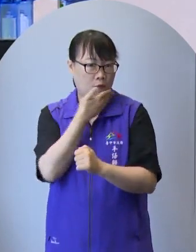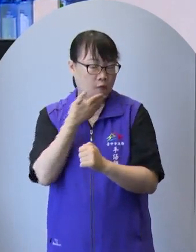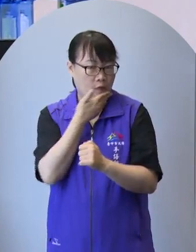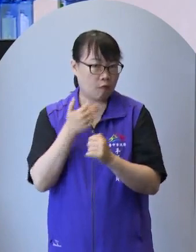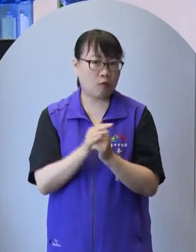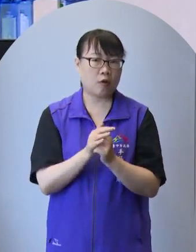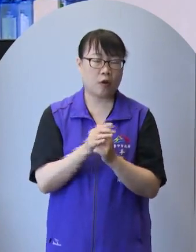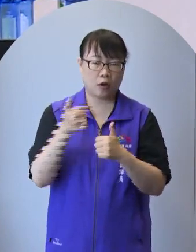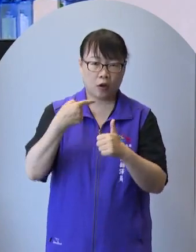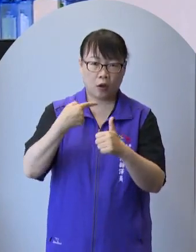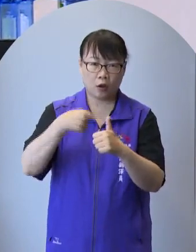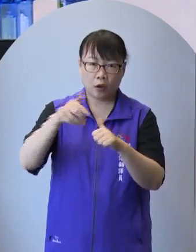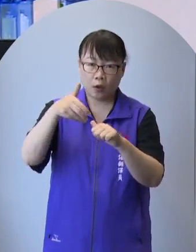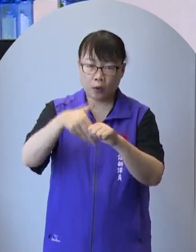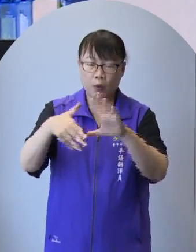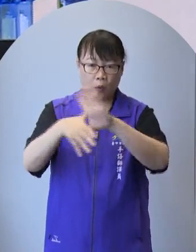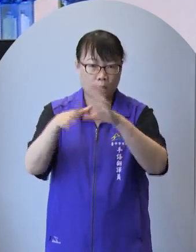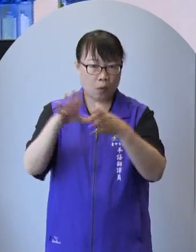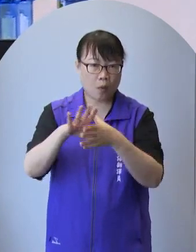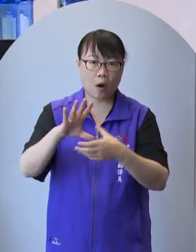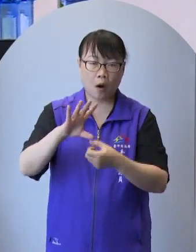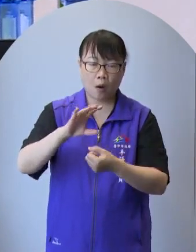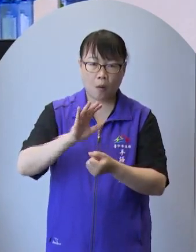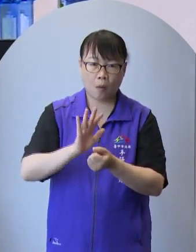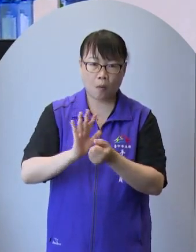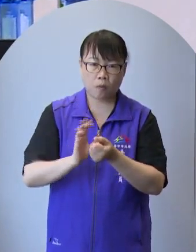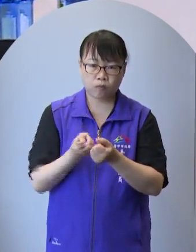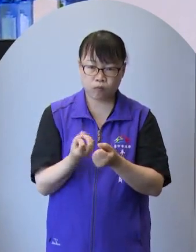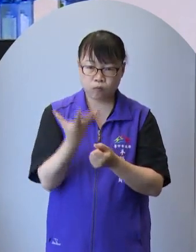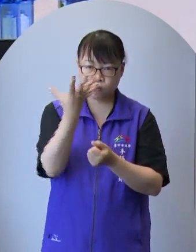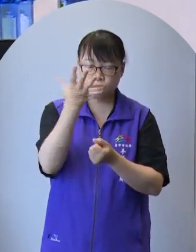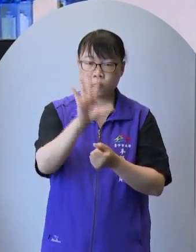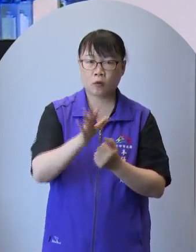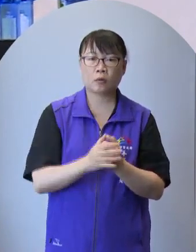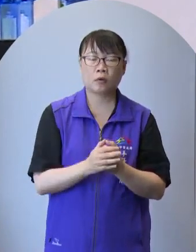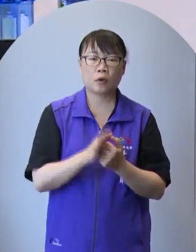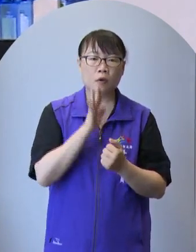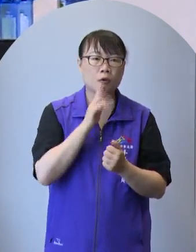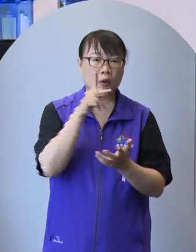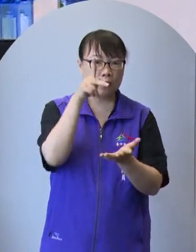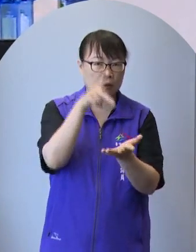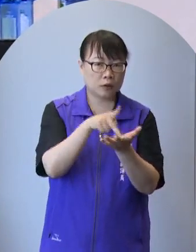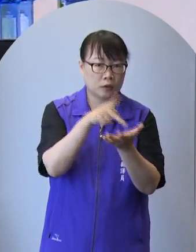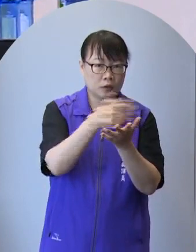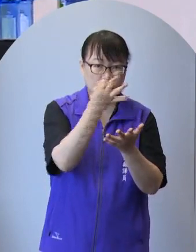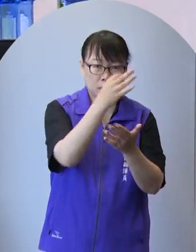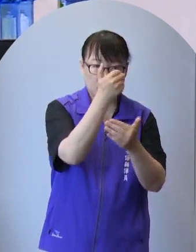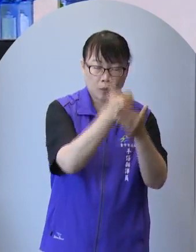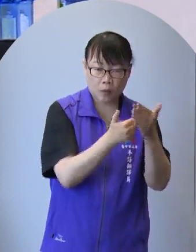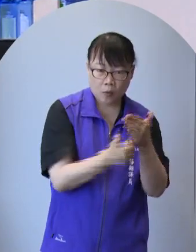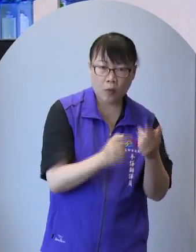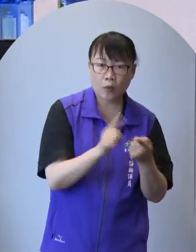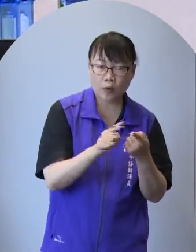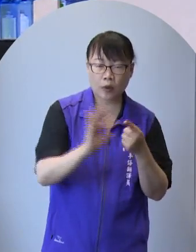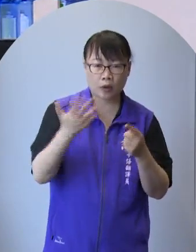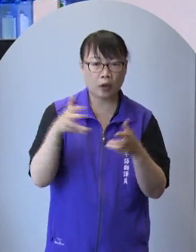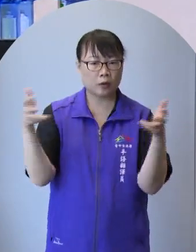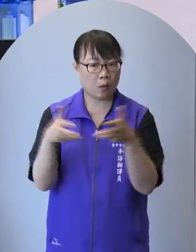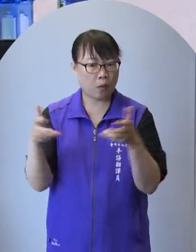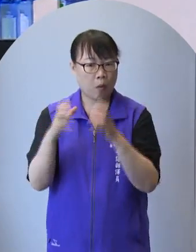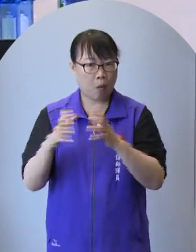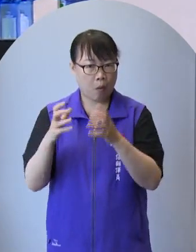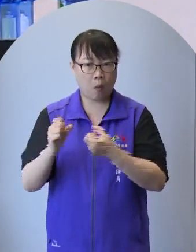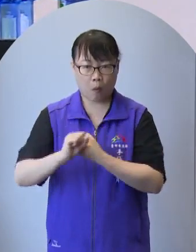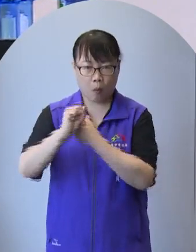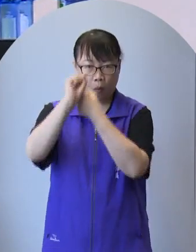增加的。因为我们虽然我们的这个举债变少，可是我们的建设更多啊，